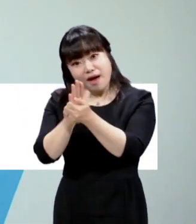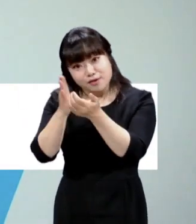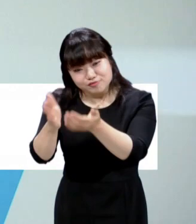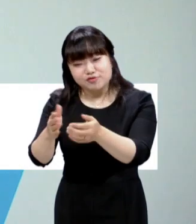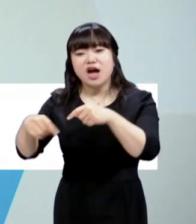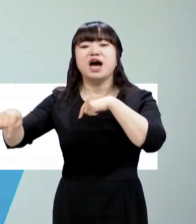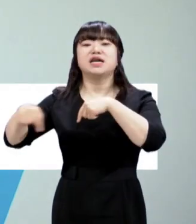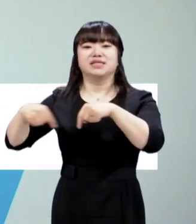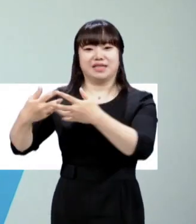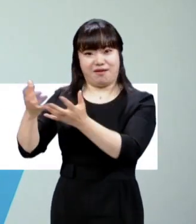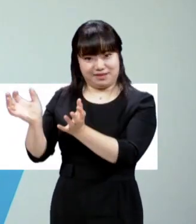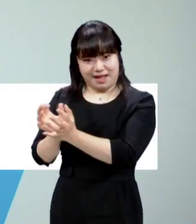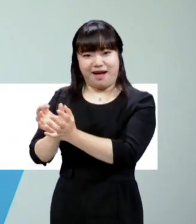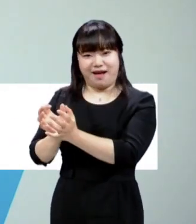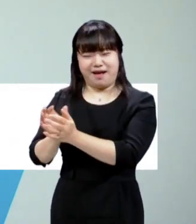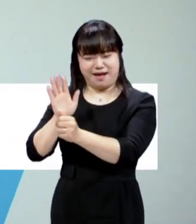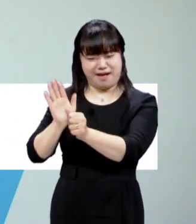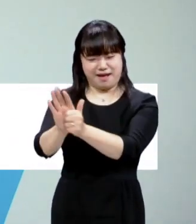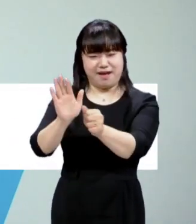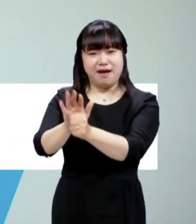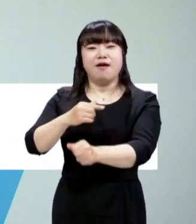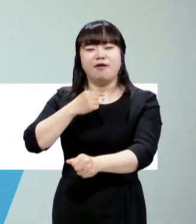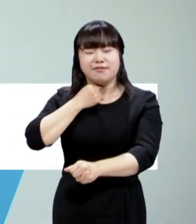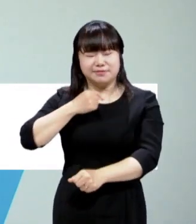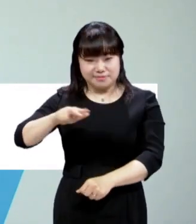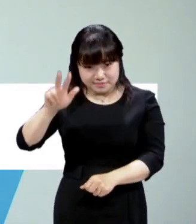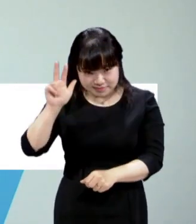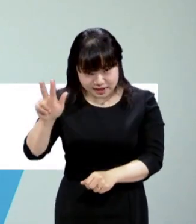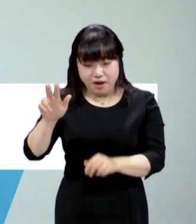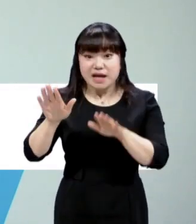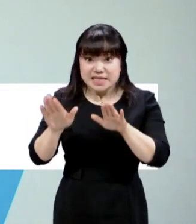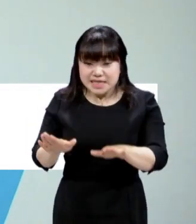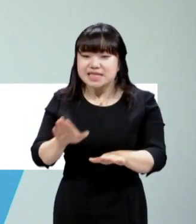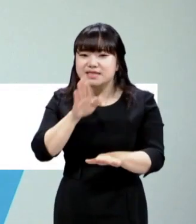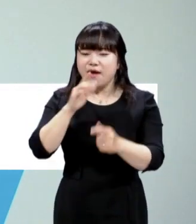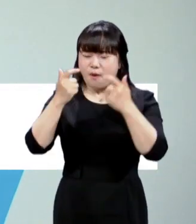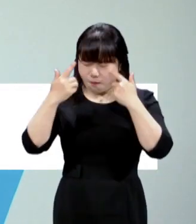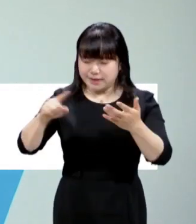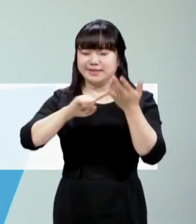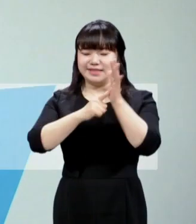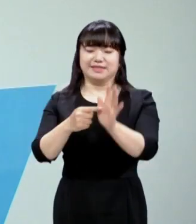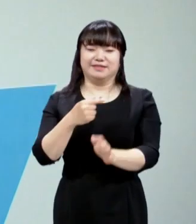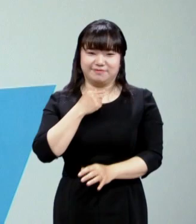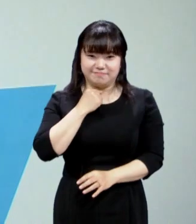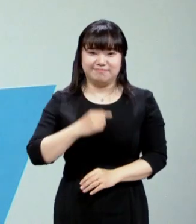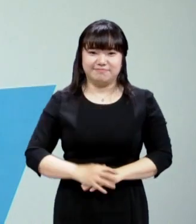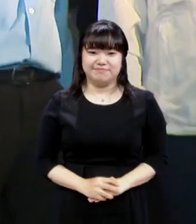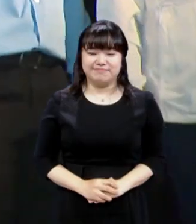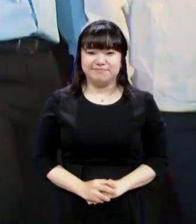으로 거듭나겠다는 약속을 오늘 이 자리에서 다시 한번 분명하게 드리겠습니다